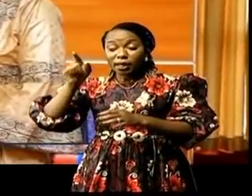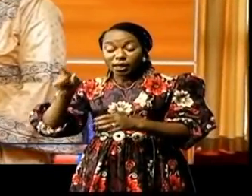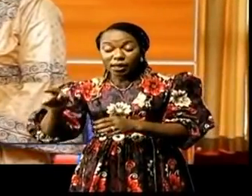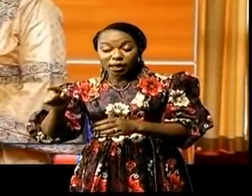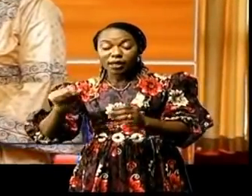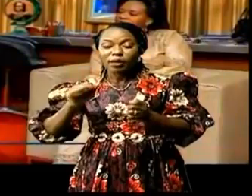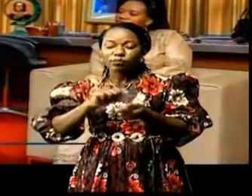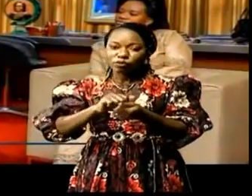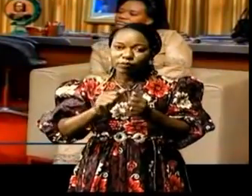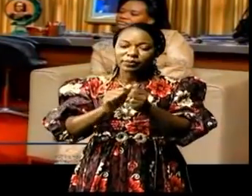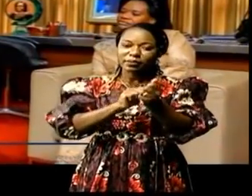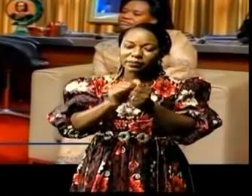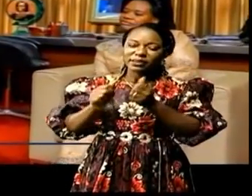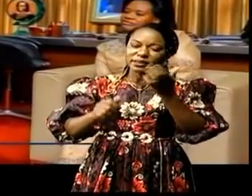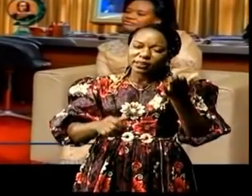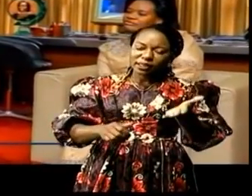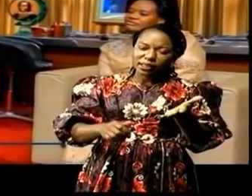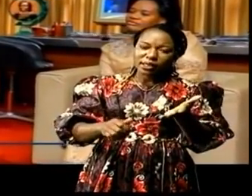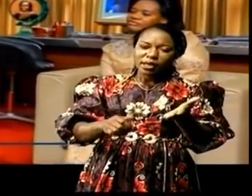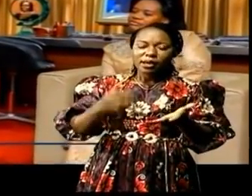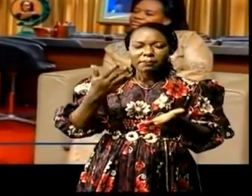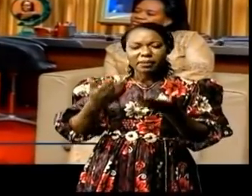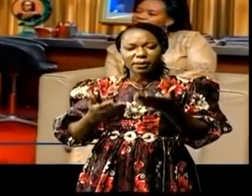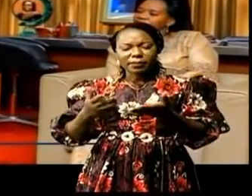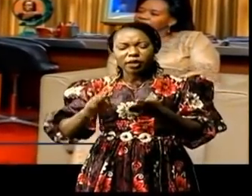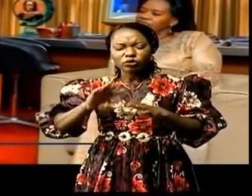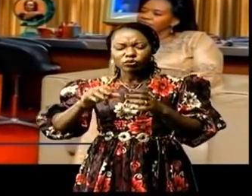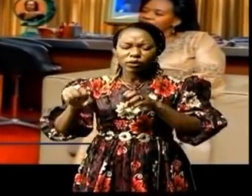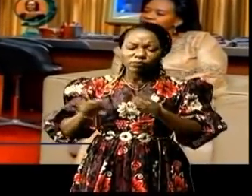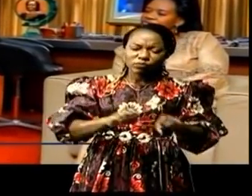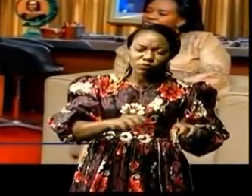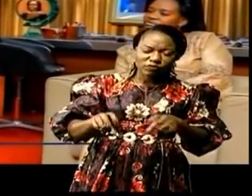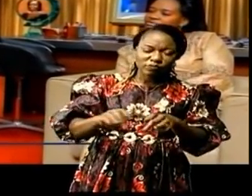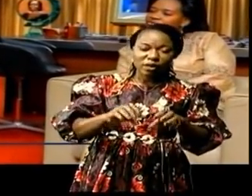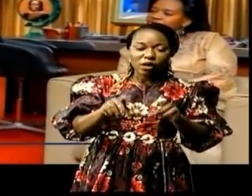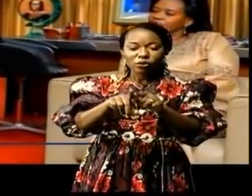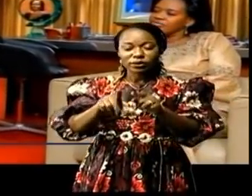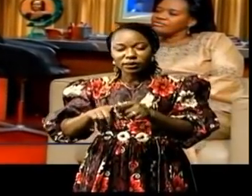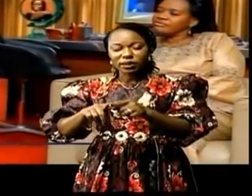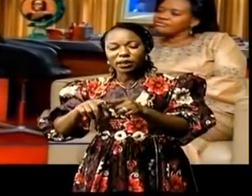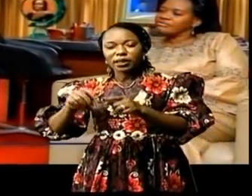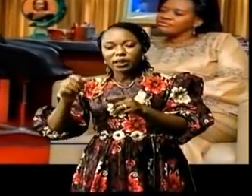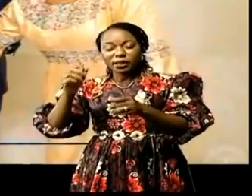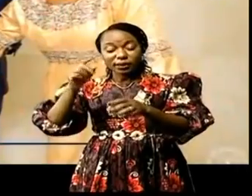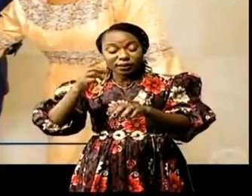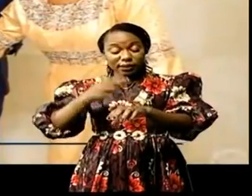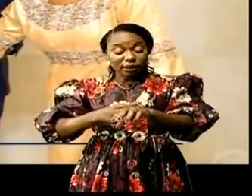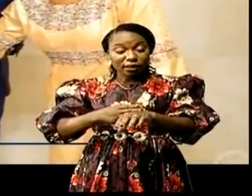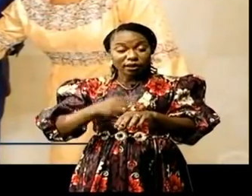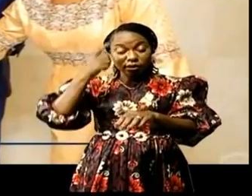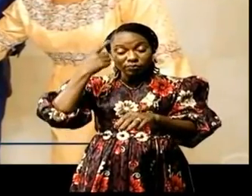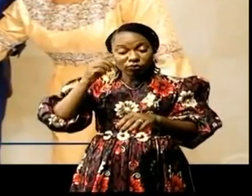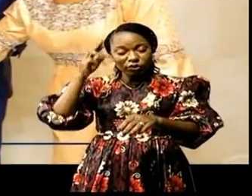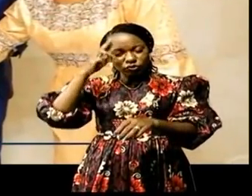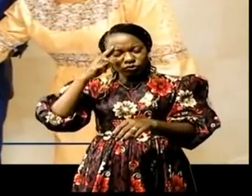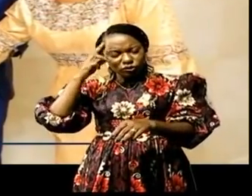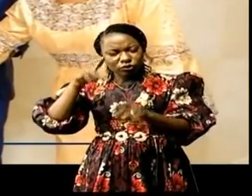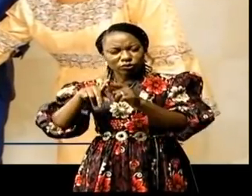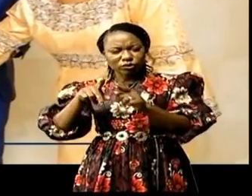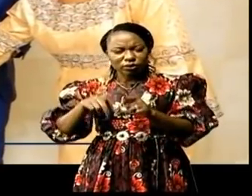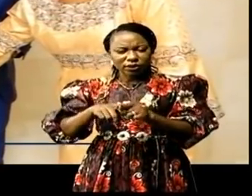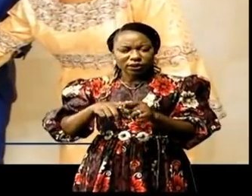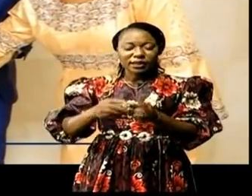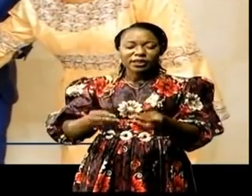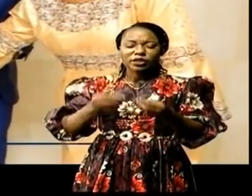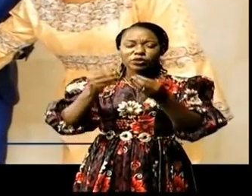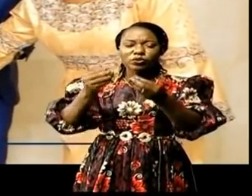situation actuelle relative à tout mouvement du personnel, y compris les périodes concernées par ceci, et aussi de